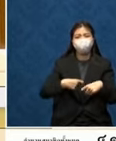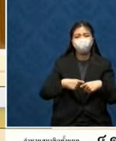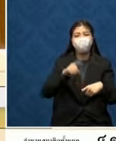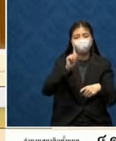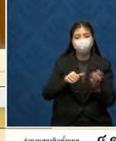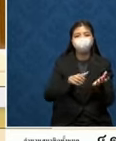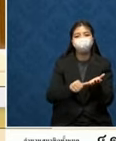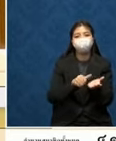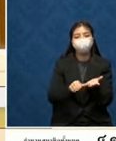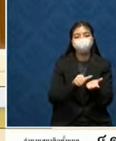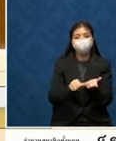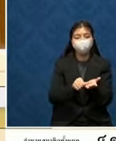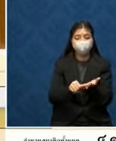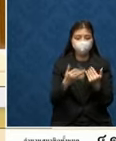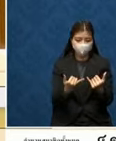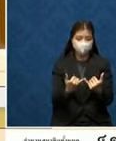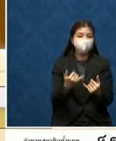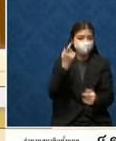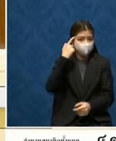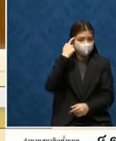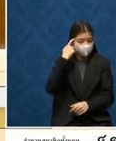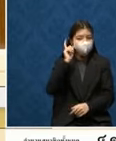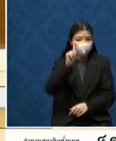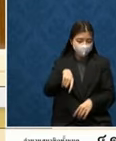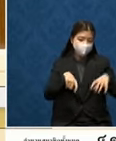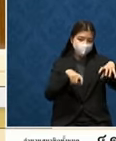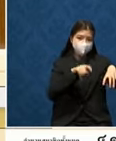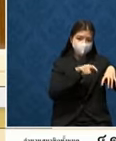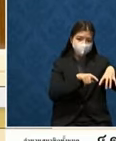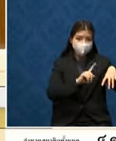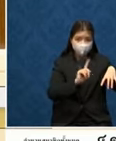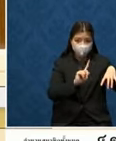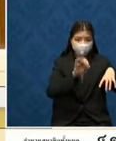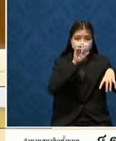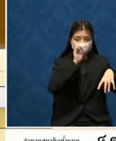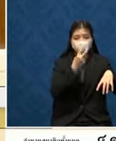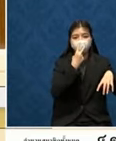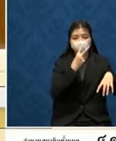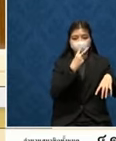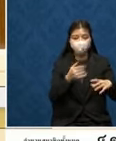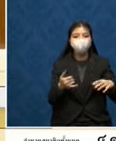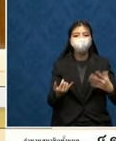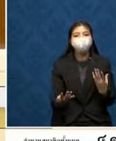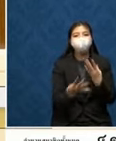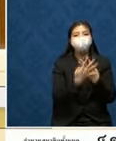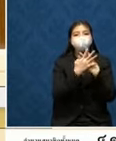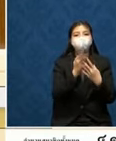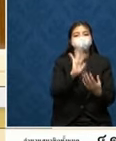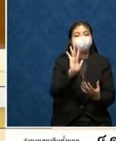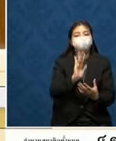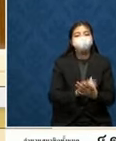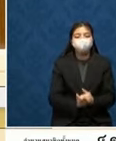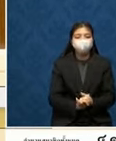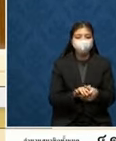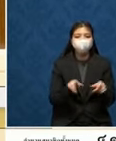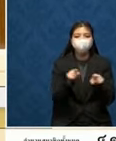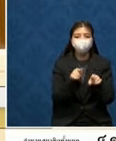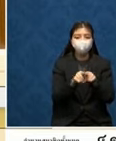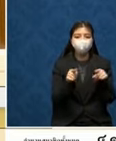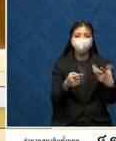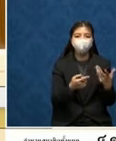แล้วกันนะวันนี้ก็จะหาพื้นที่ที่ควบคุมได้นะไม่ได้เอาเ้ามาขังเขิงอะไรเอาเ้าเข้ามาแล้วให้มันหยุดยาให้